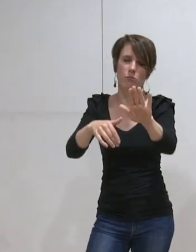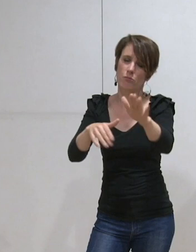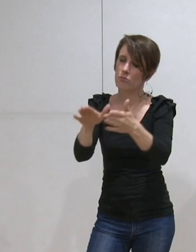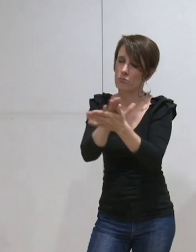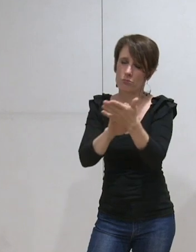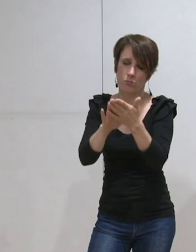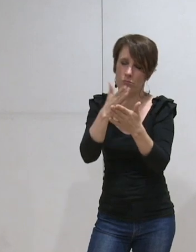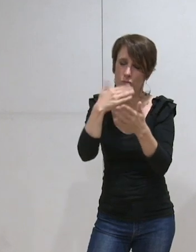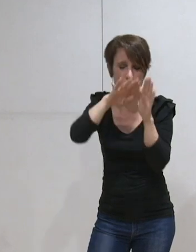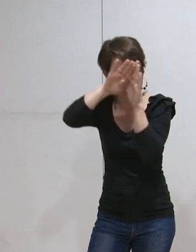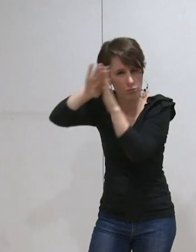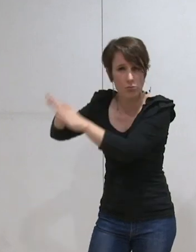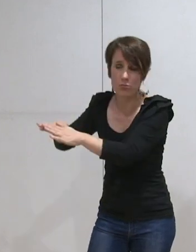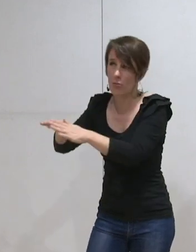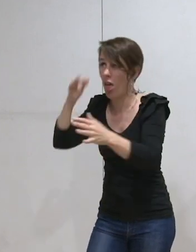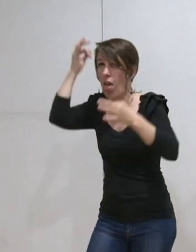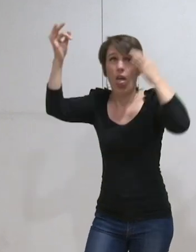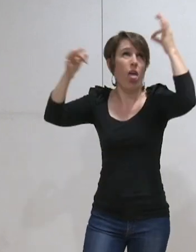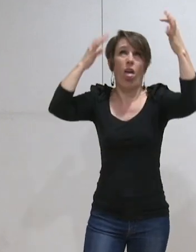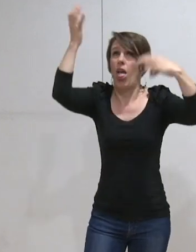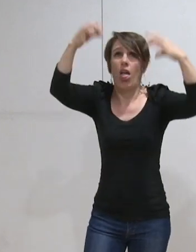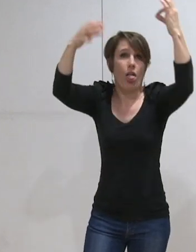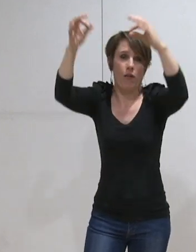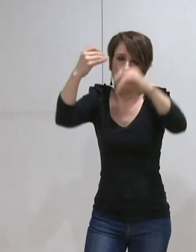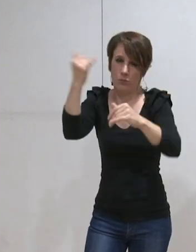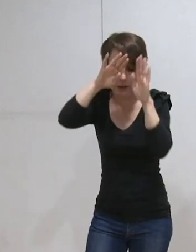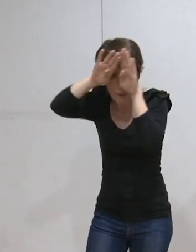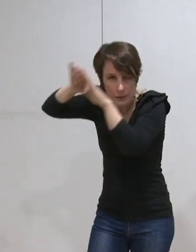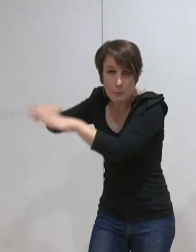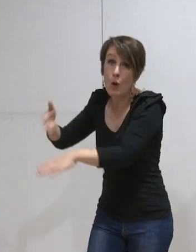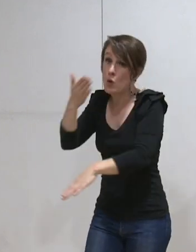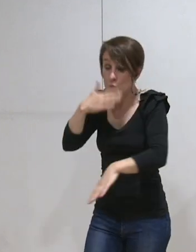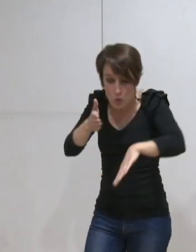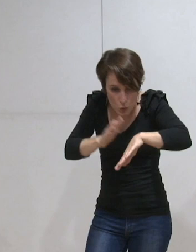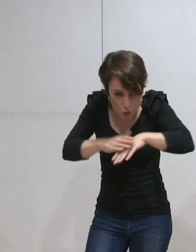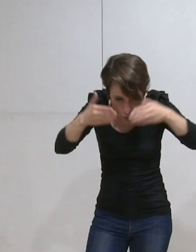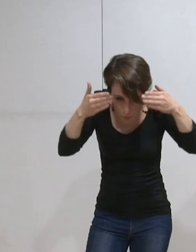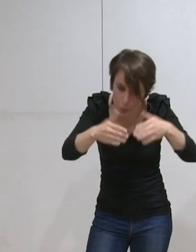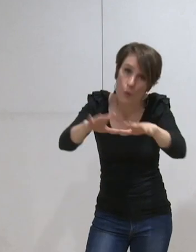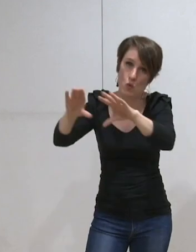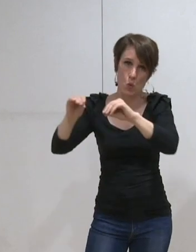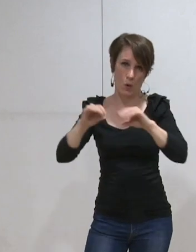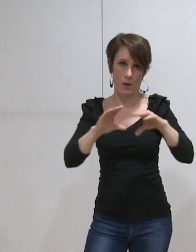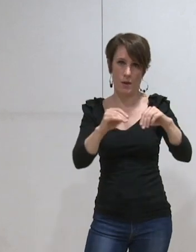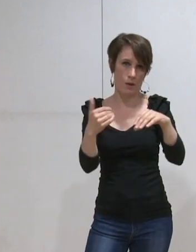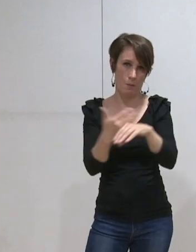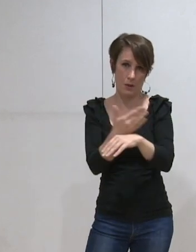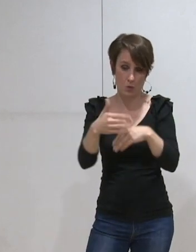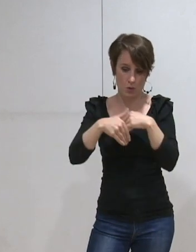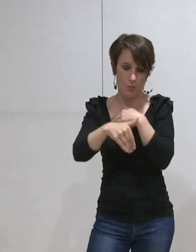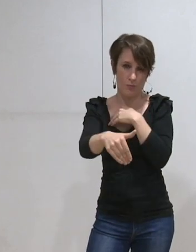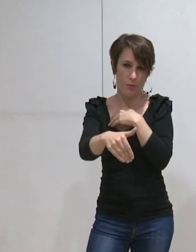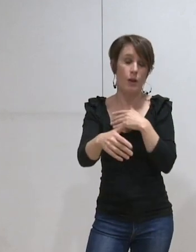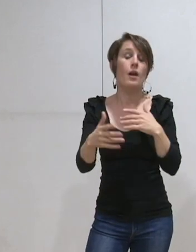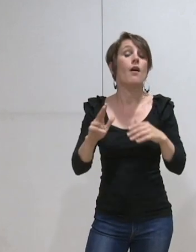et revenir à la réalité notamment à propos de la convention à venir